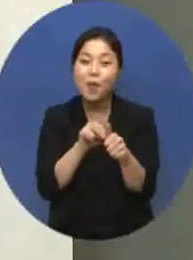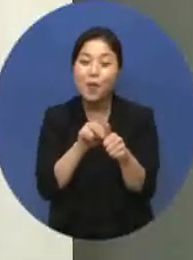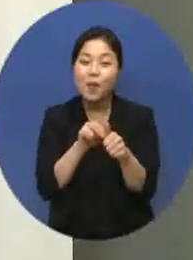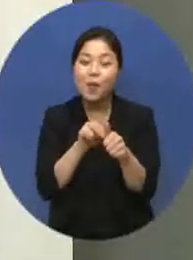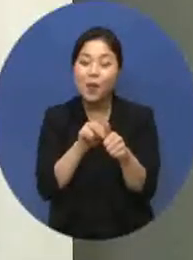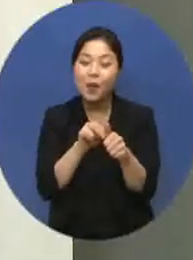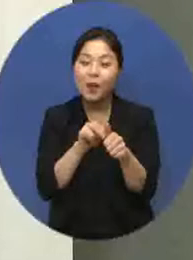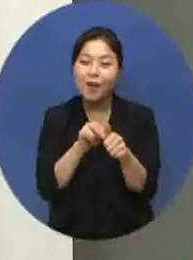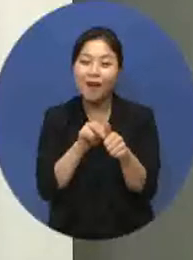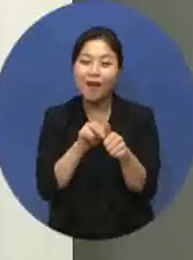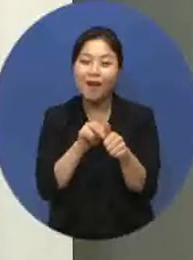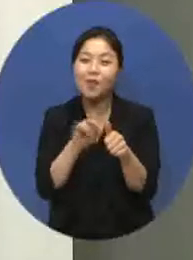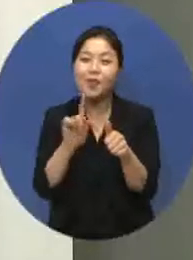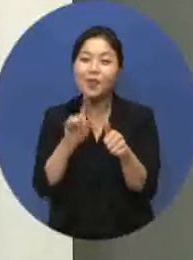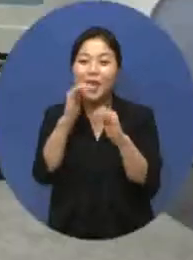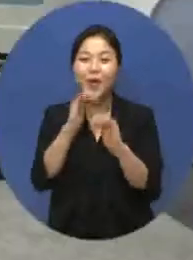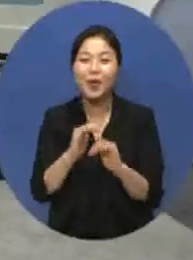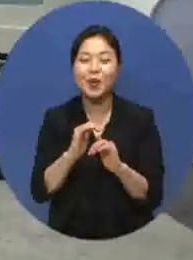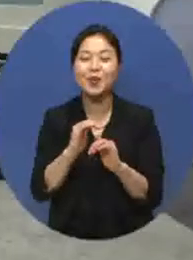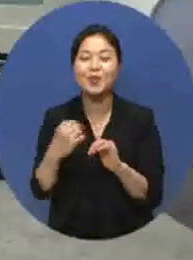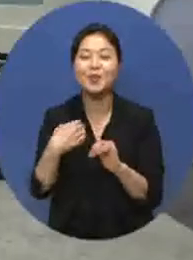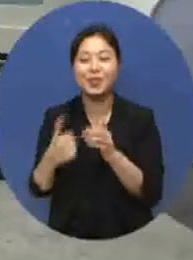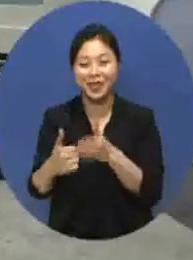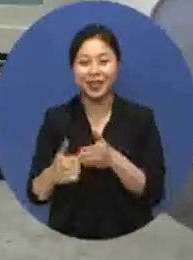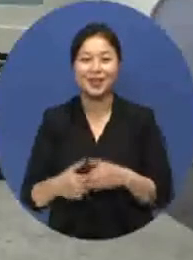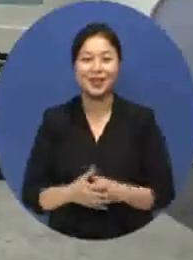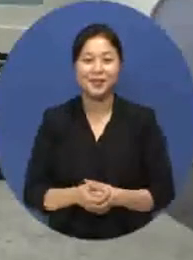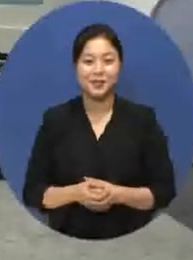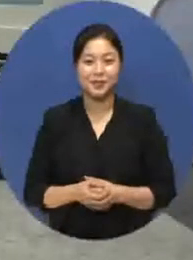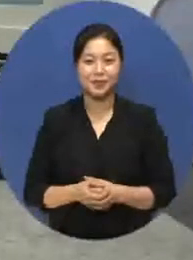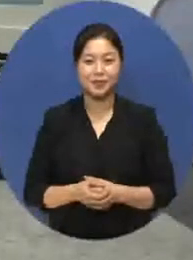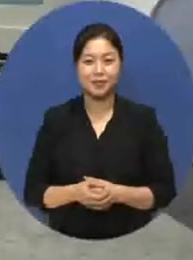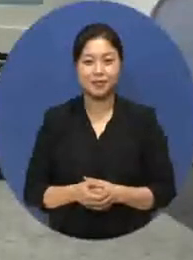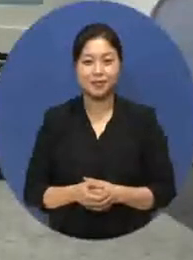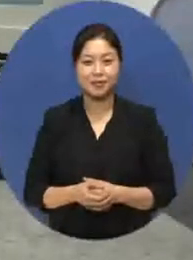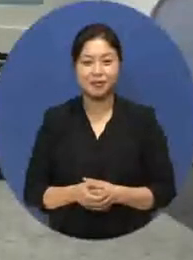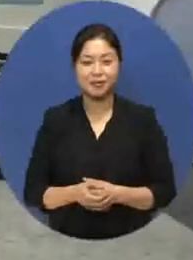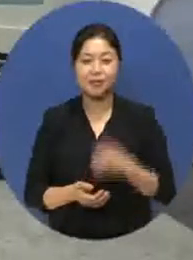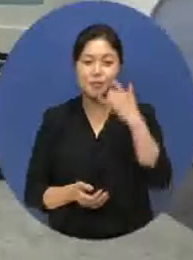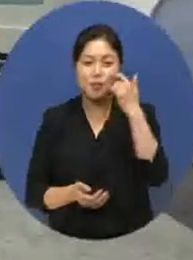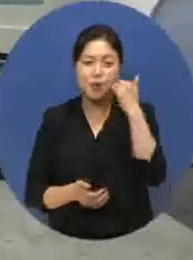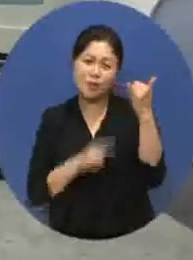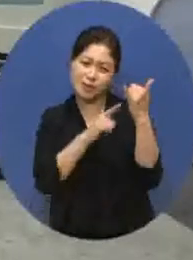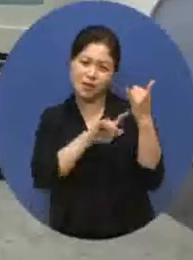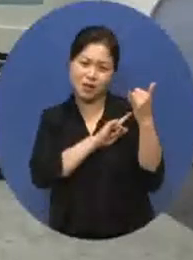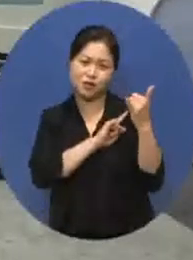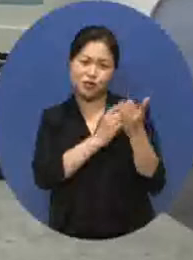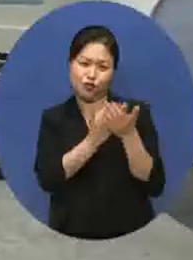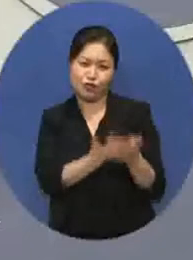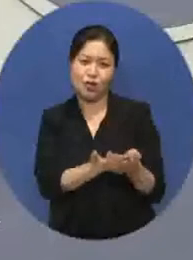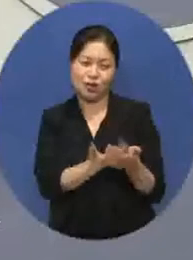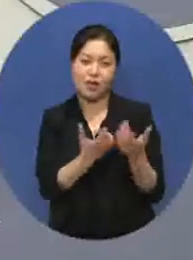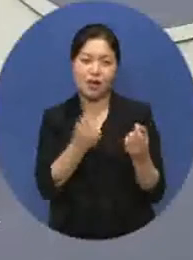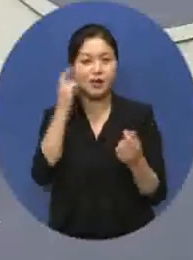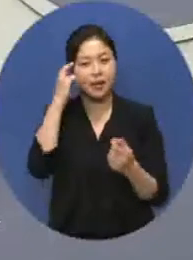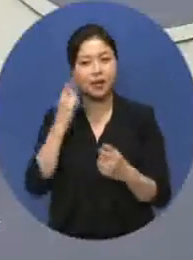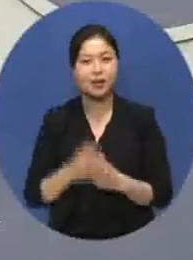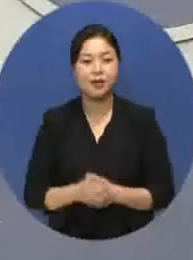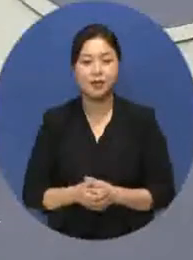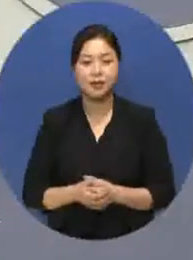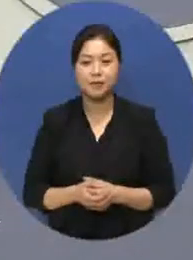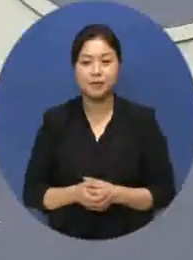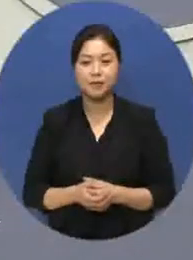좀 소개해 주시죠. 일단은 부모님들이 가장 중요하다고 생각을 해요. 이제